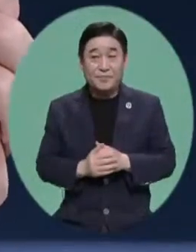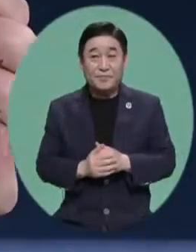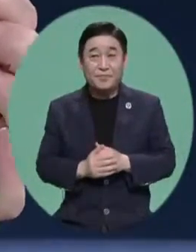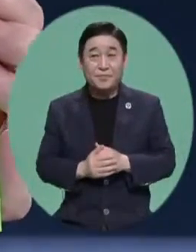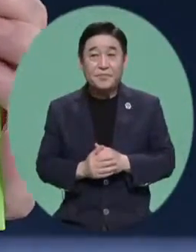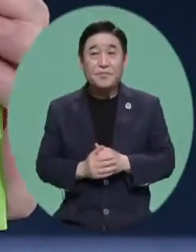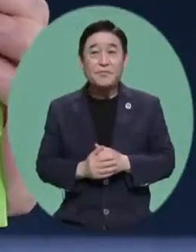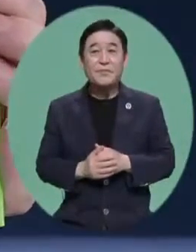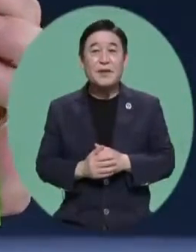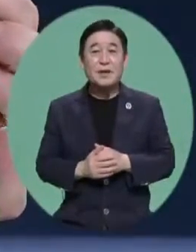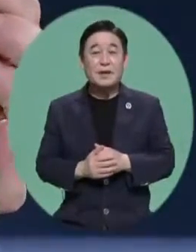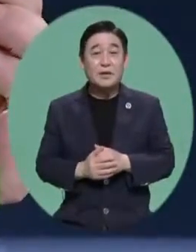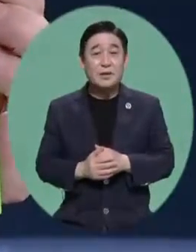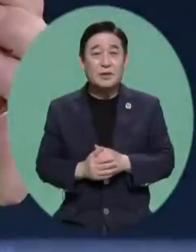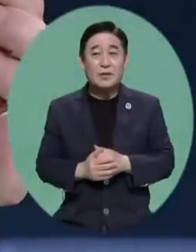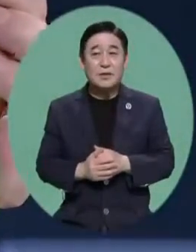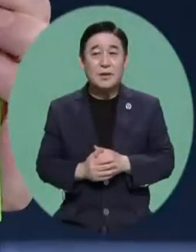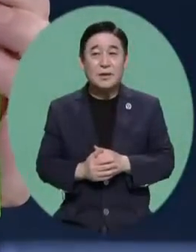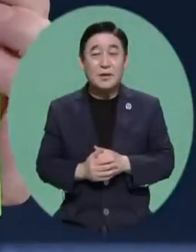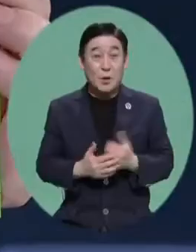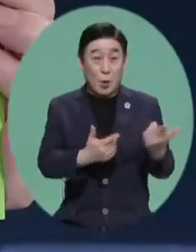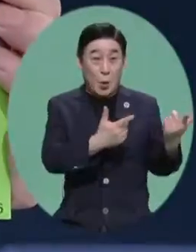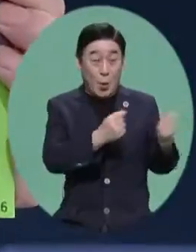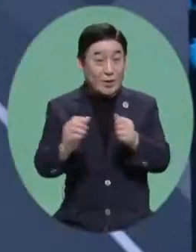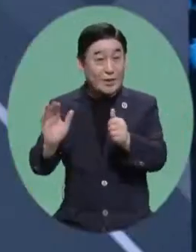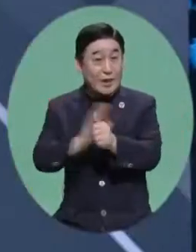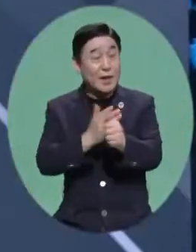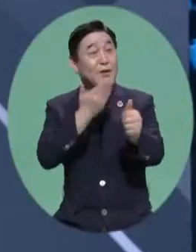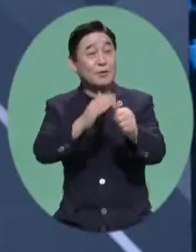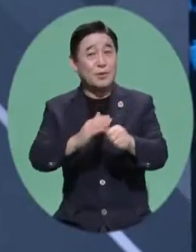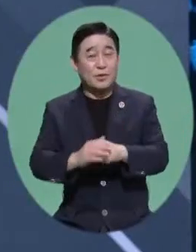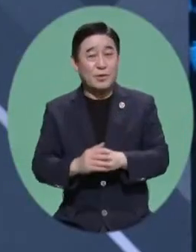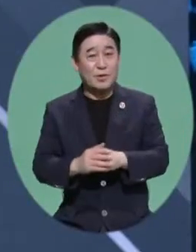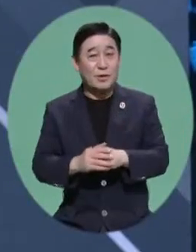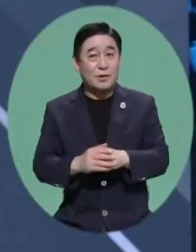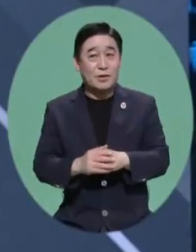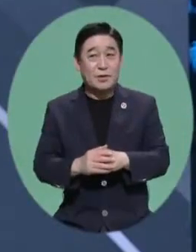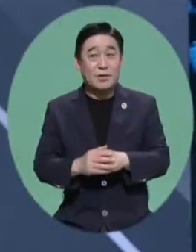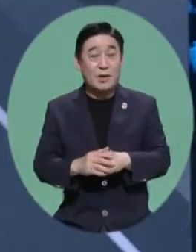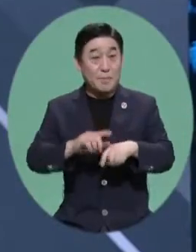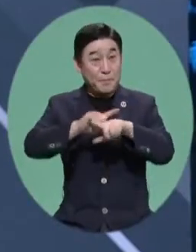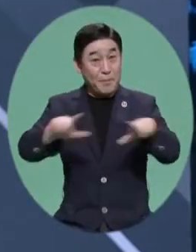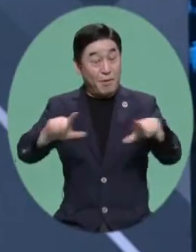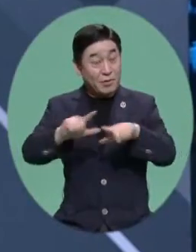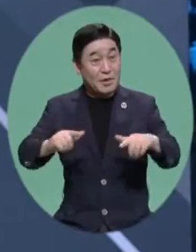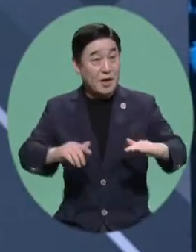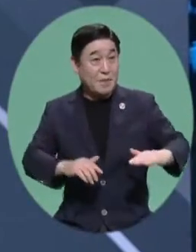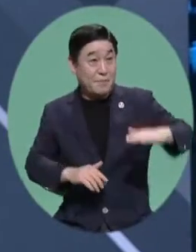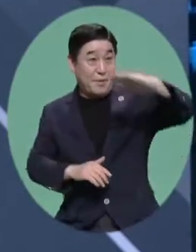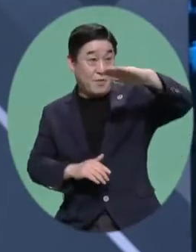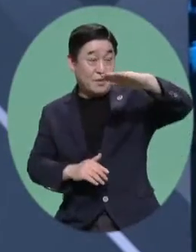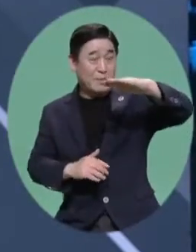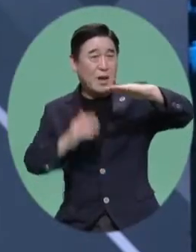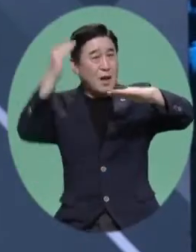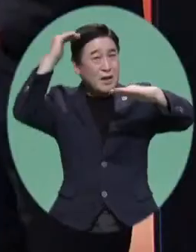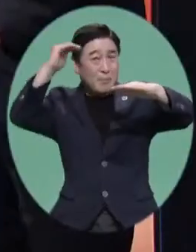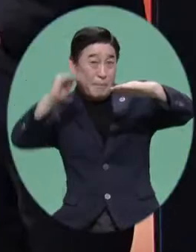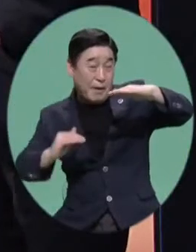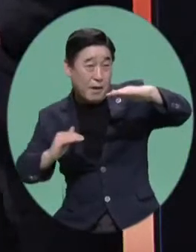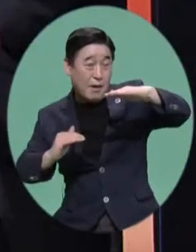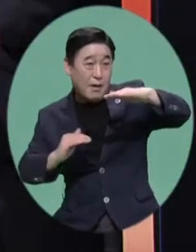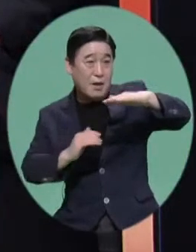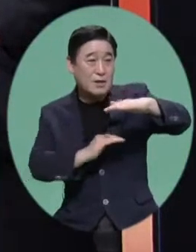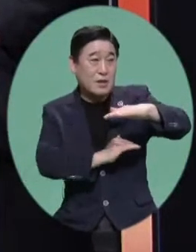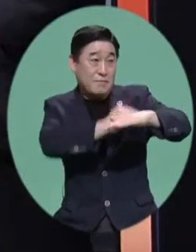산술적인 평등 입니다 아 똑같은 혜택을 주는 거죠 그런데 결국은 결과적으로는 어치가 작은 사람 또는